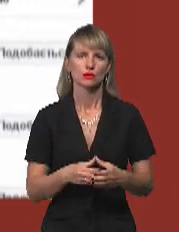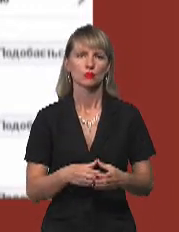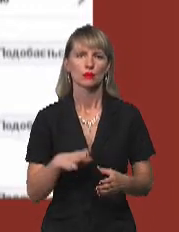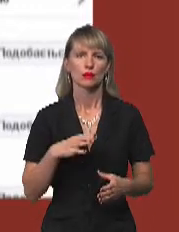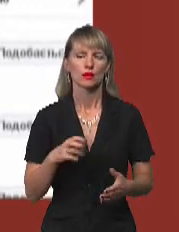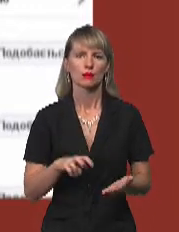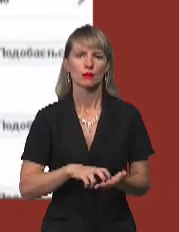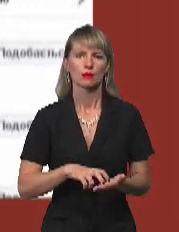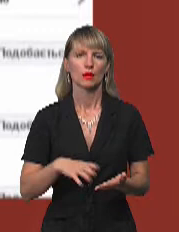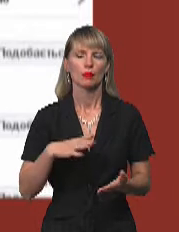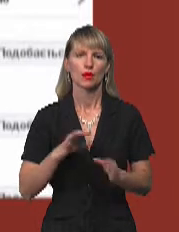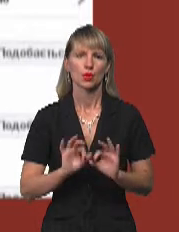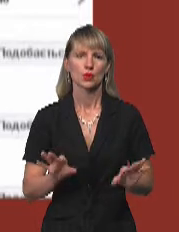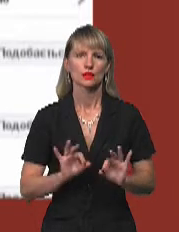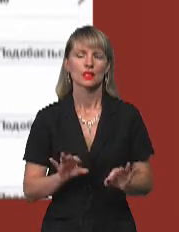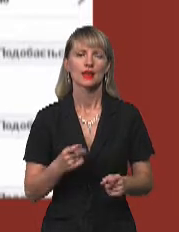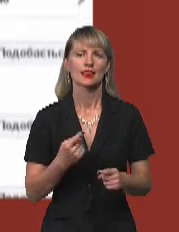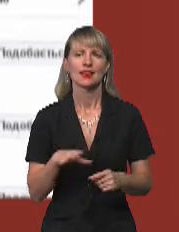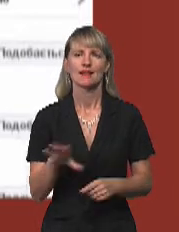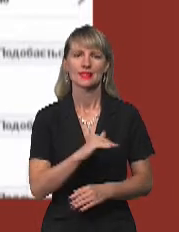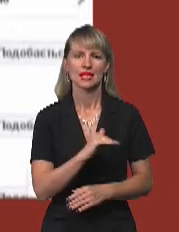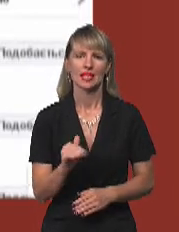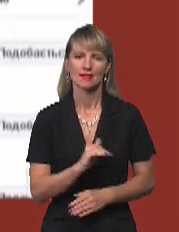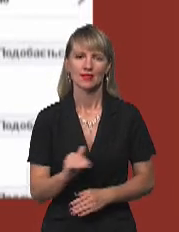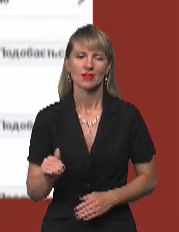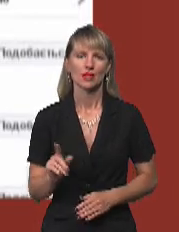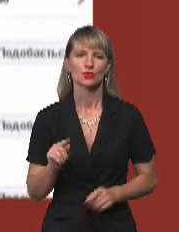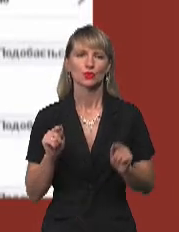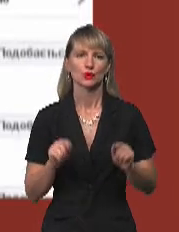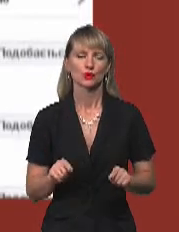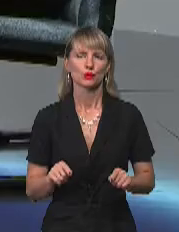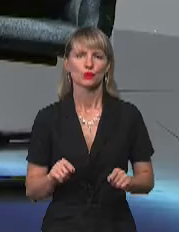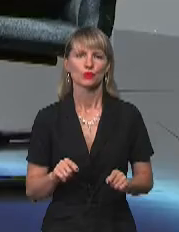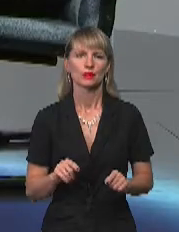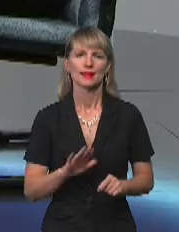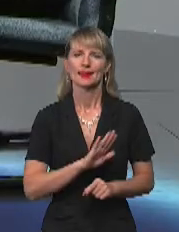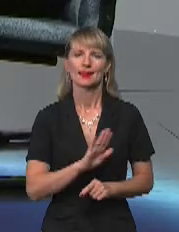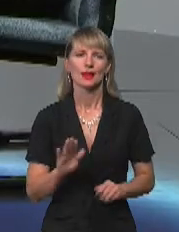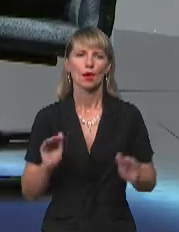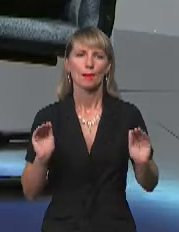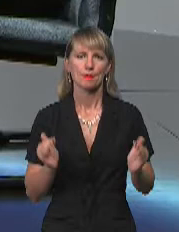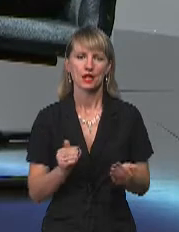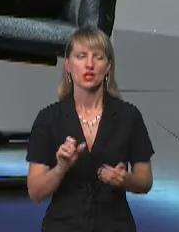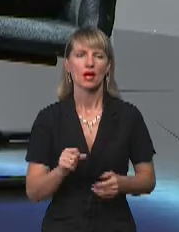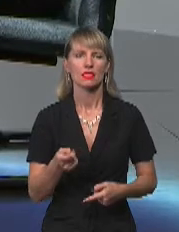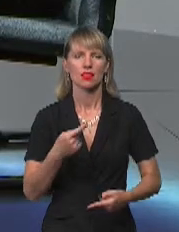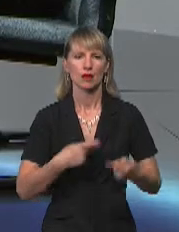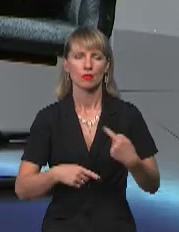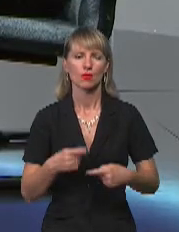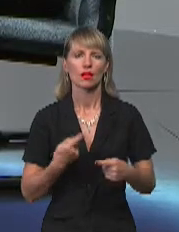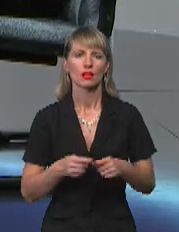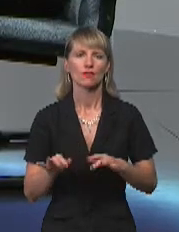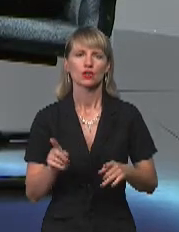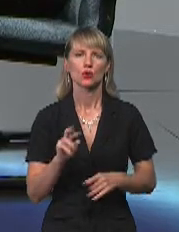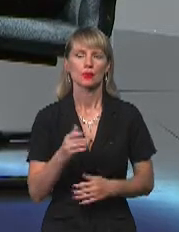побоювання якісь були, але були певні роз'яснення на всіх рівнях, що тут не обмеження в правах, а навпаки, це робиться для того,